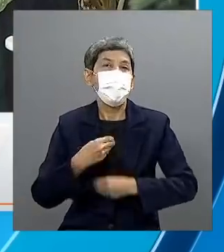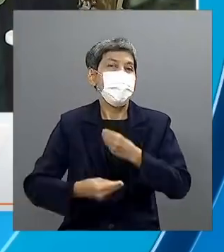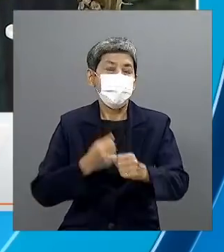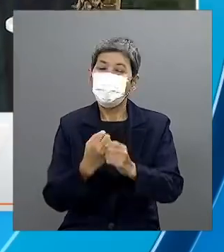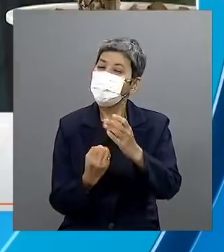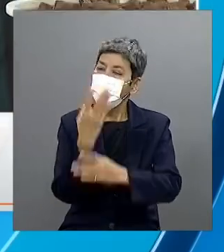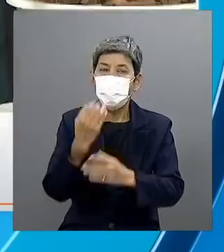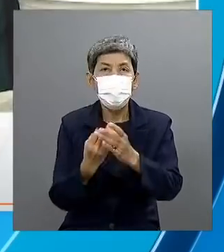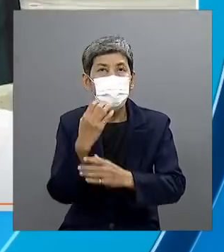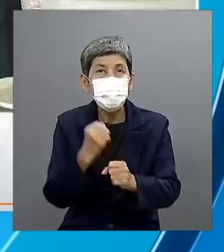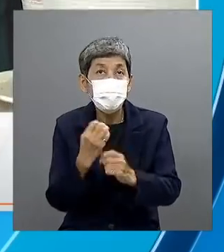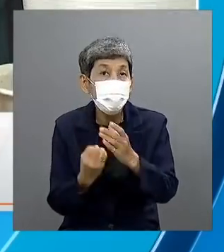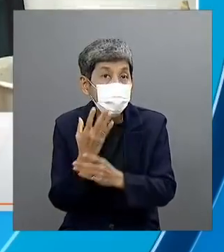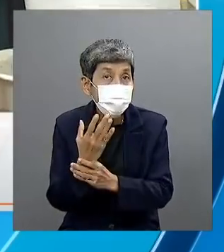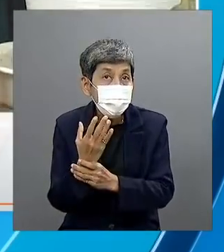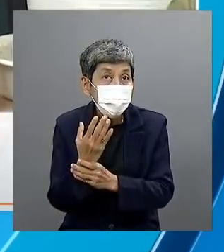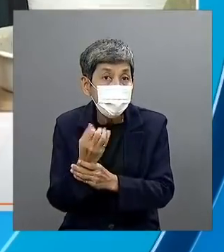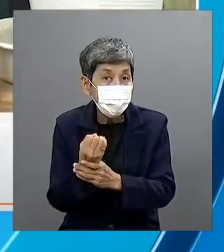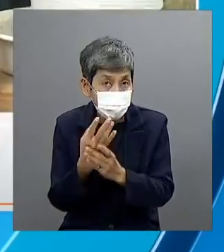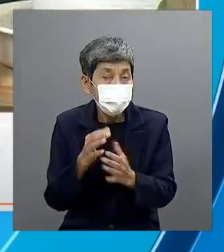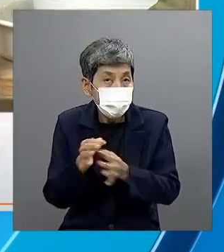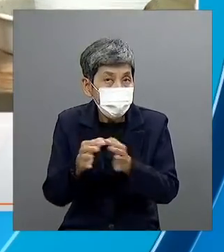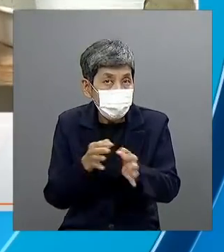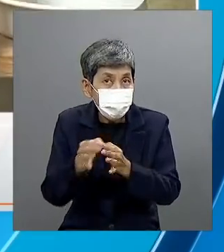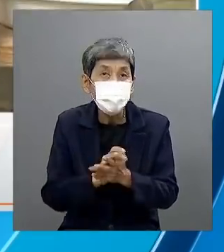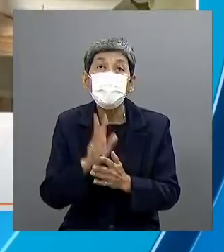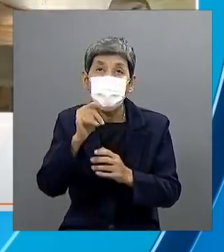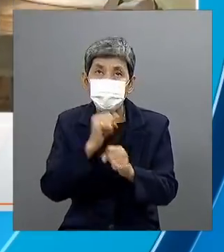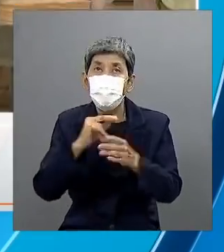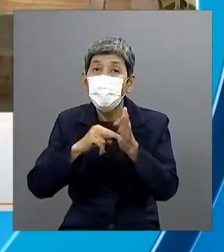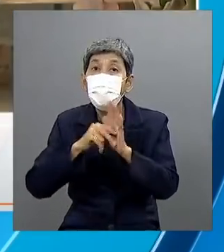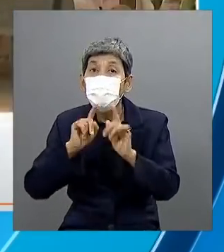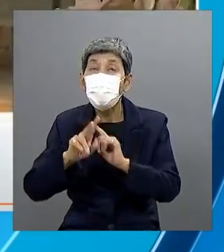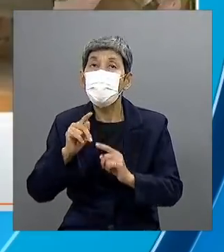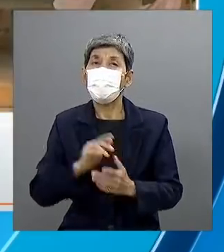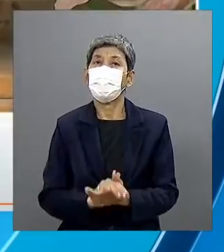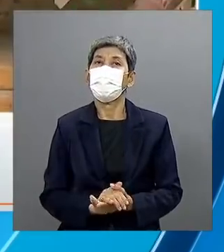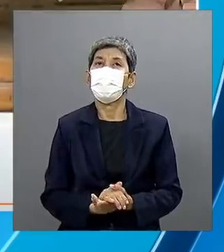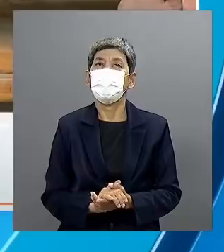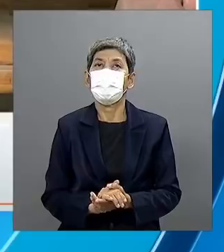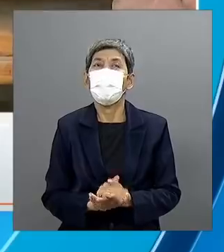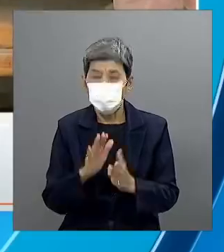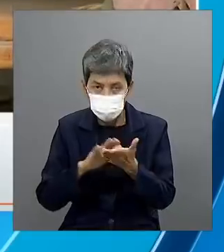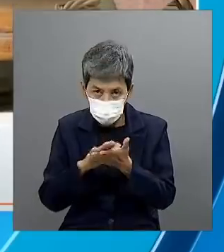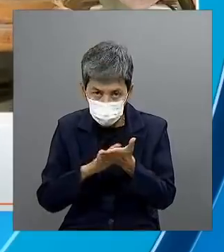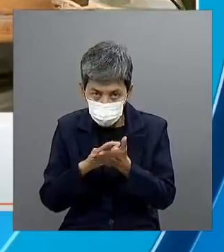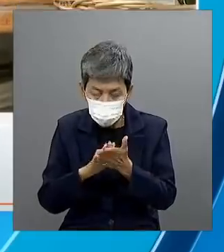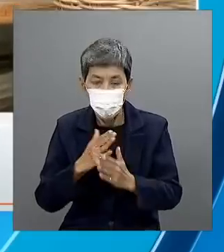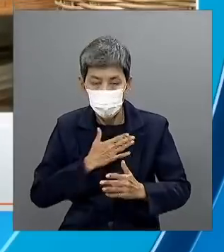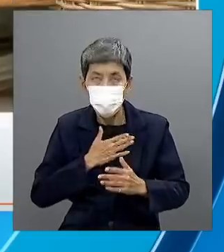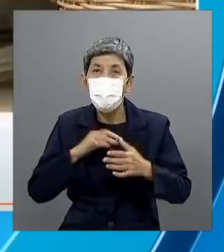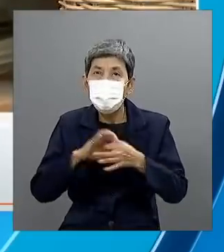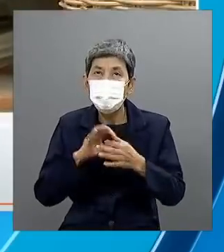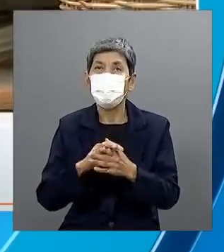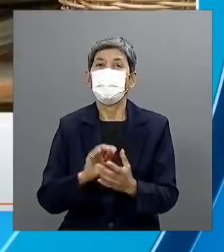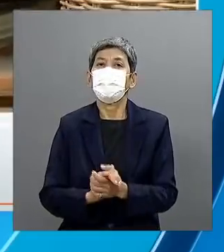เดี๋ยวอธิบายก่อน อ๋อสายเขียวมันตีความได้หลายอย่างเหรอ ใช่ๆๆพี ่โทษทีคุณผู้ชมสายเขียวของผมนี่คือกรีนก